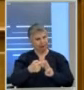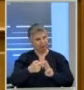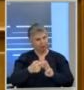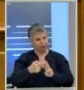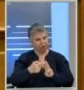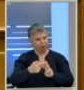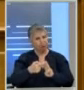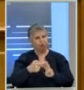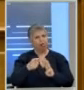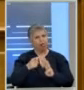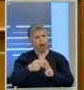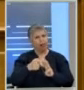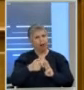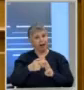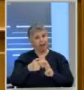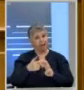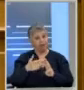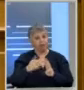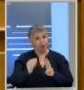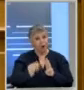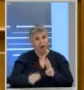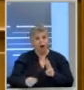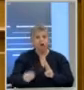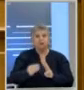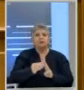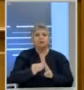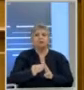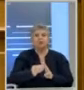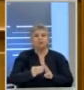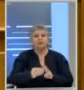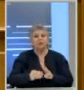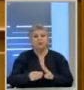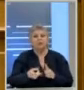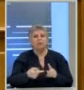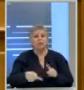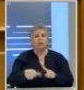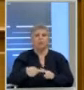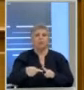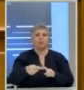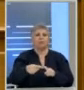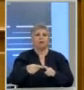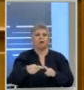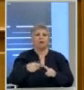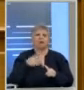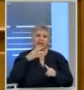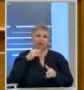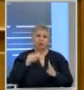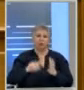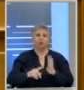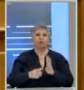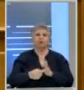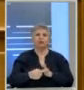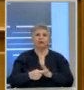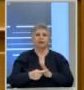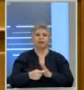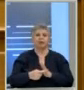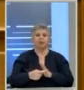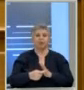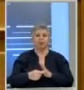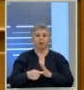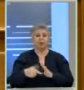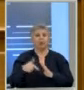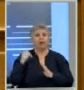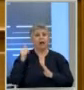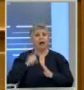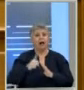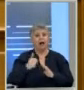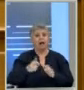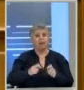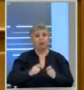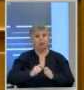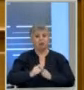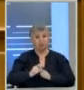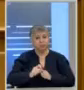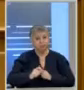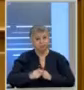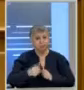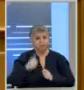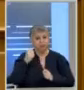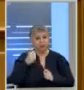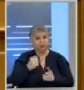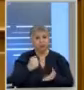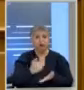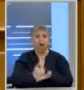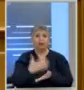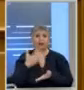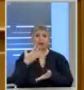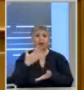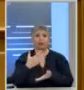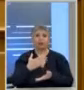τέταρτο μνημόνιο. Και η εφαρμογή του βέβαια υπόκειται σε συνεχείς αξιολογήσεις των δανειστών, οι οποίοι αυτοί